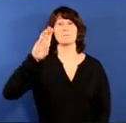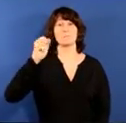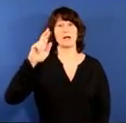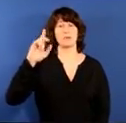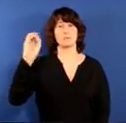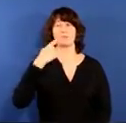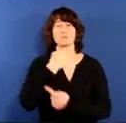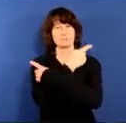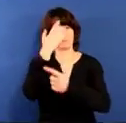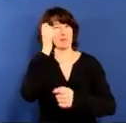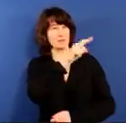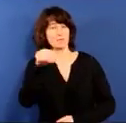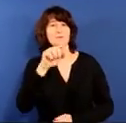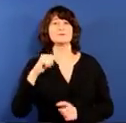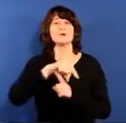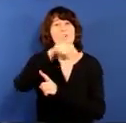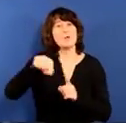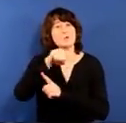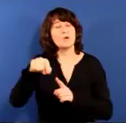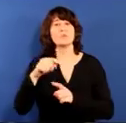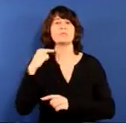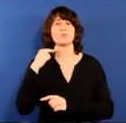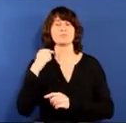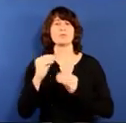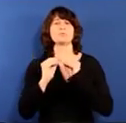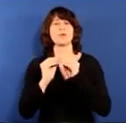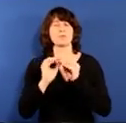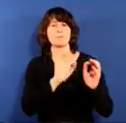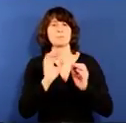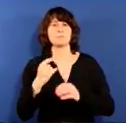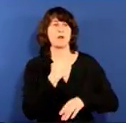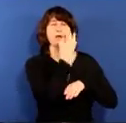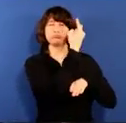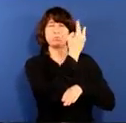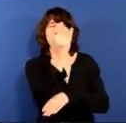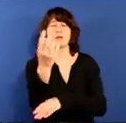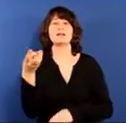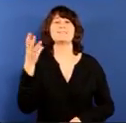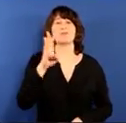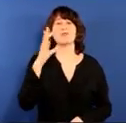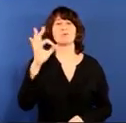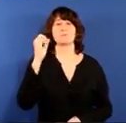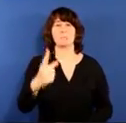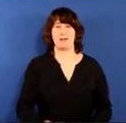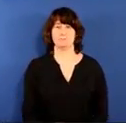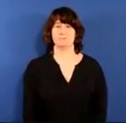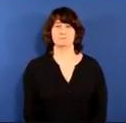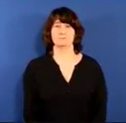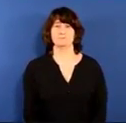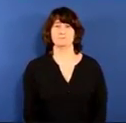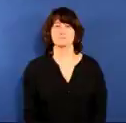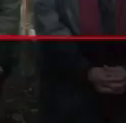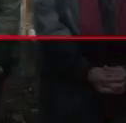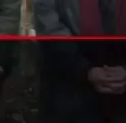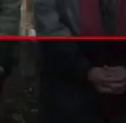gisa. Ekitaldia UPV-EHUko arboretumean izan da eta errektore ordea eta Leioako eta Erandioko